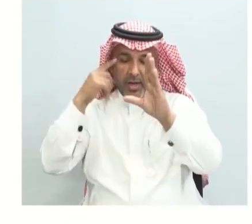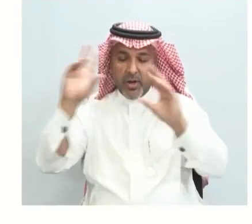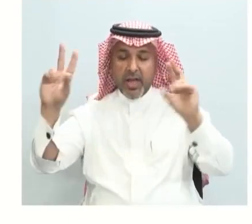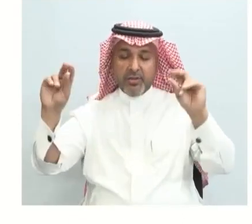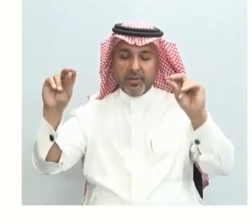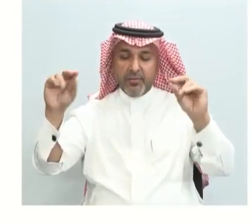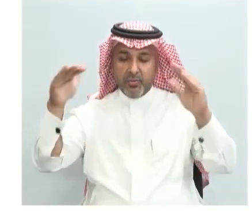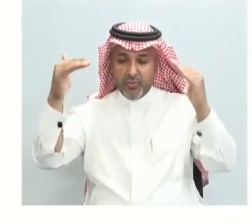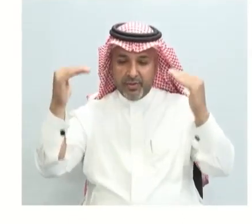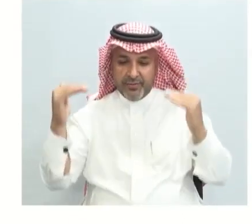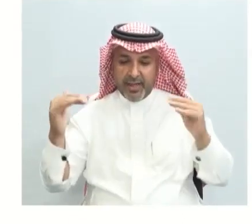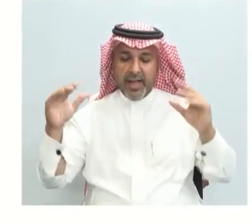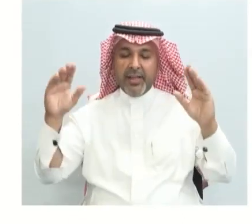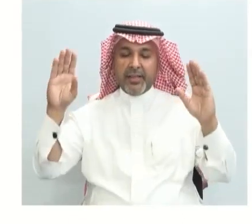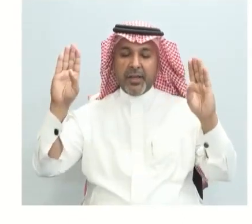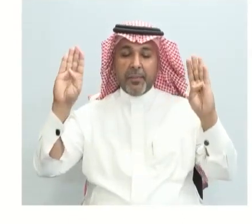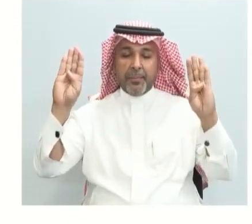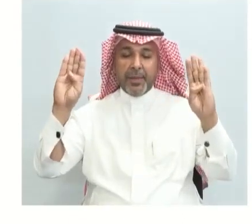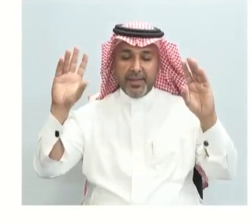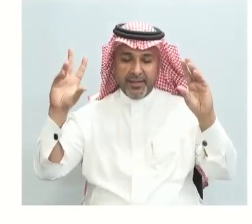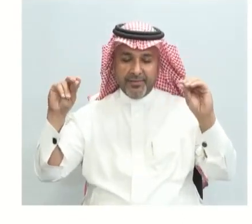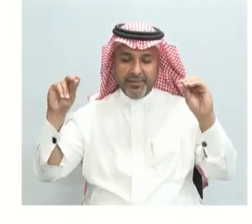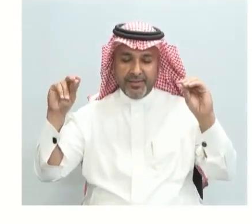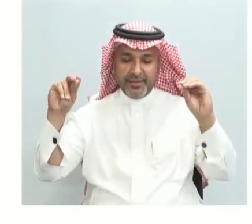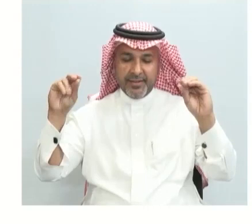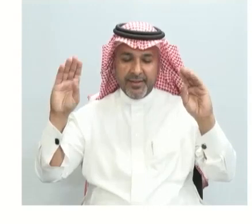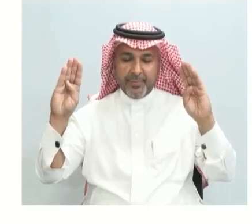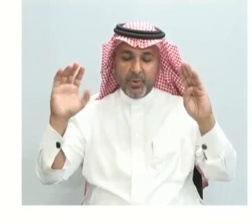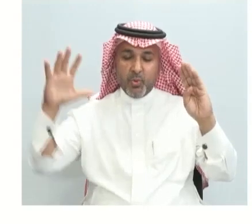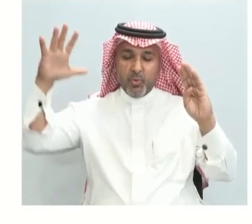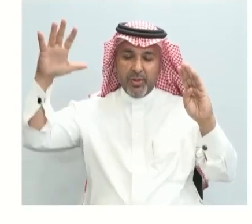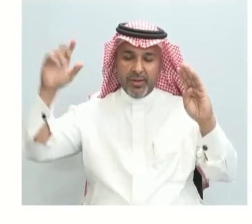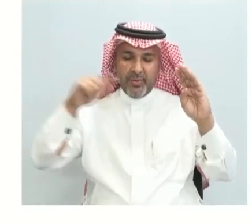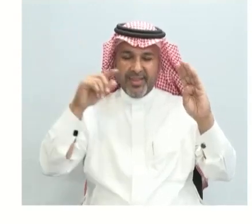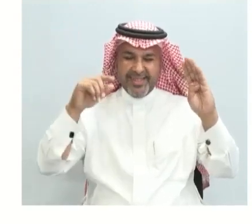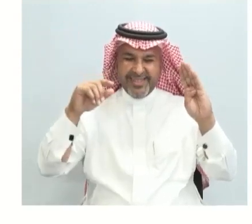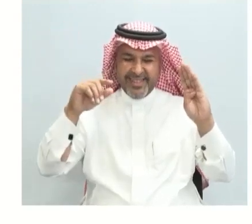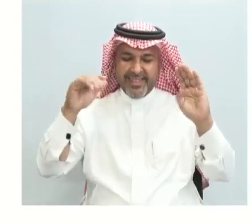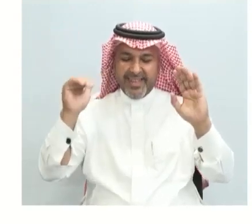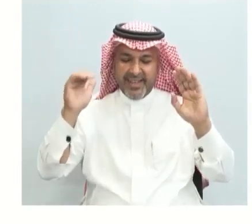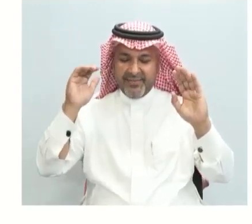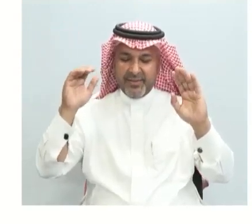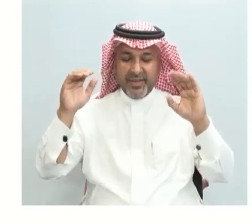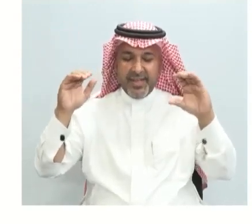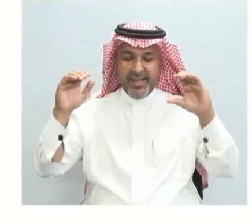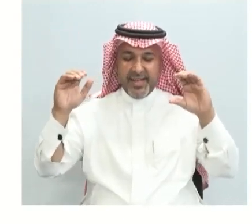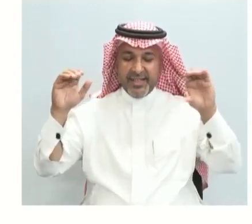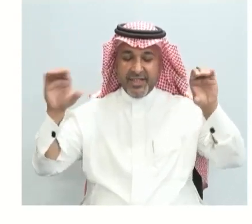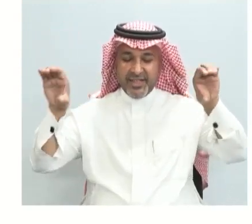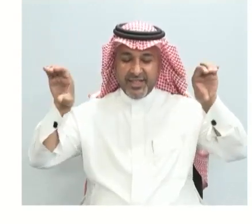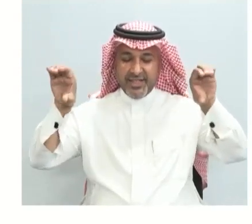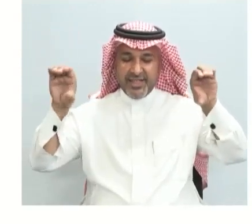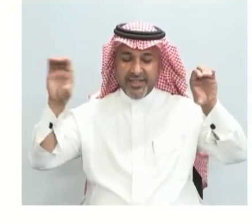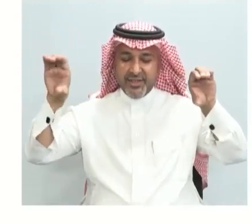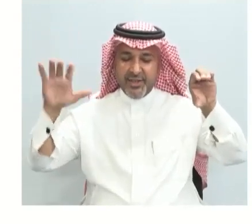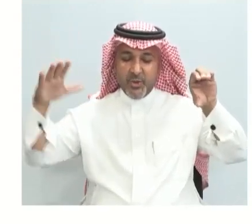والسي وبالتالي تقدر تحسب البي والسي والبي والسي والزاويه اي اللي هي الزاويه المحصوره كلها معلومه فتقدر تجيب